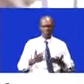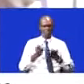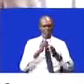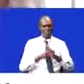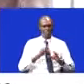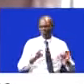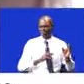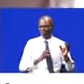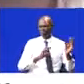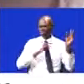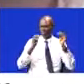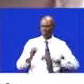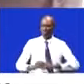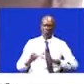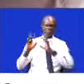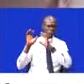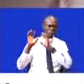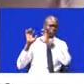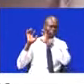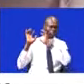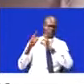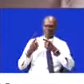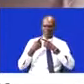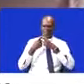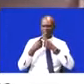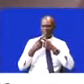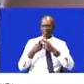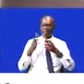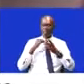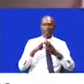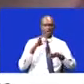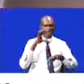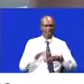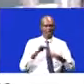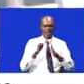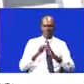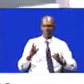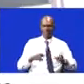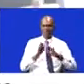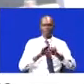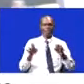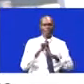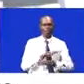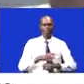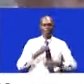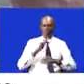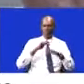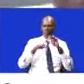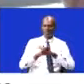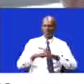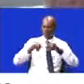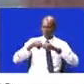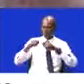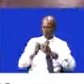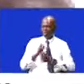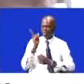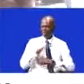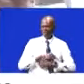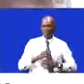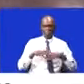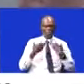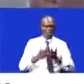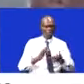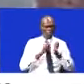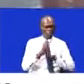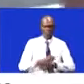ka kata kwadhi omo msigo moro okwadhi wanwang'o ka oro pong' wanwang'o ka daraja bende omukore koro kuma